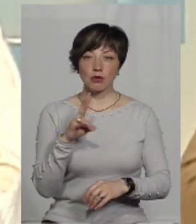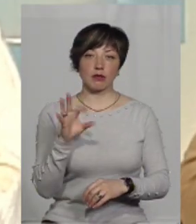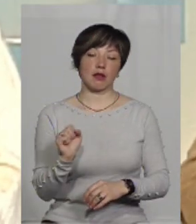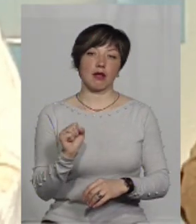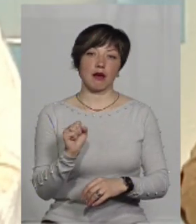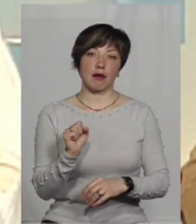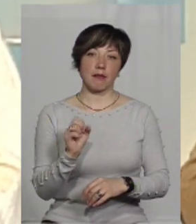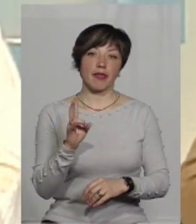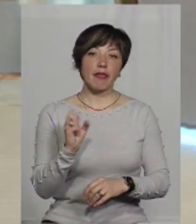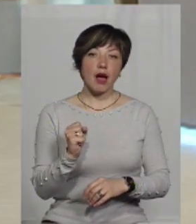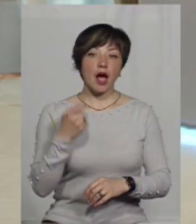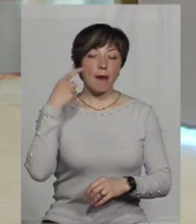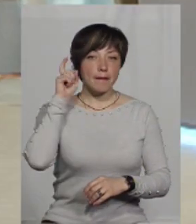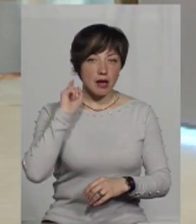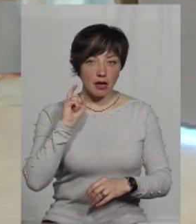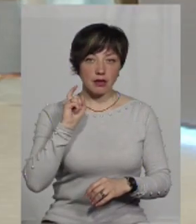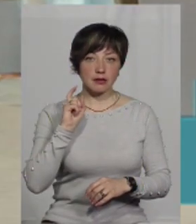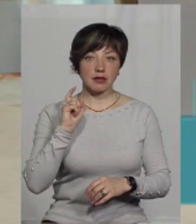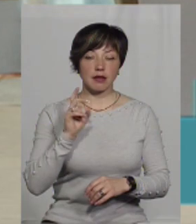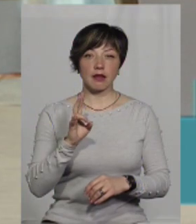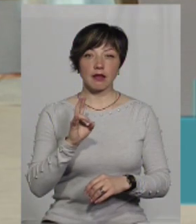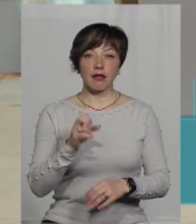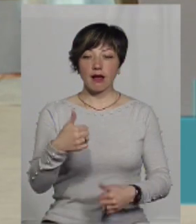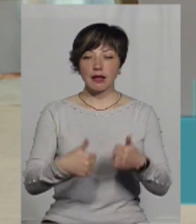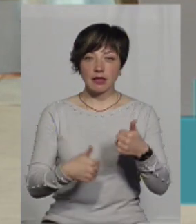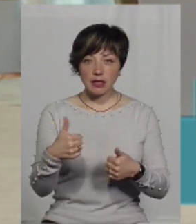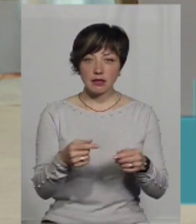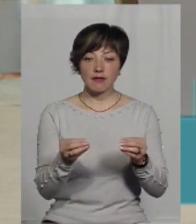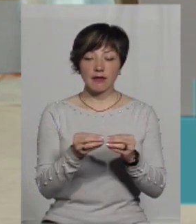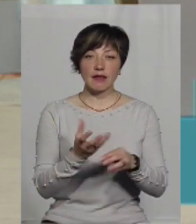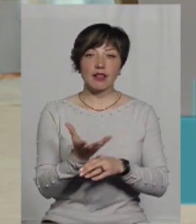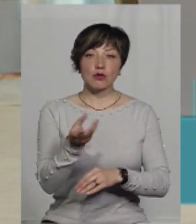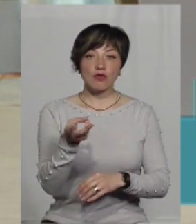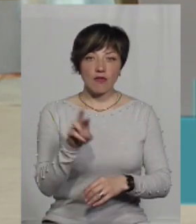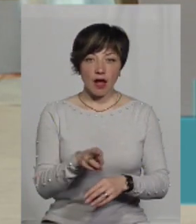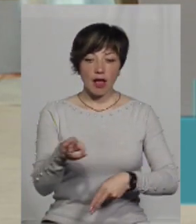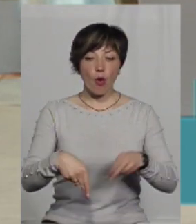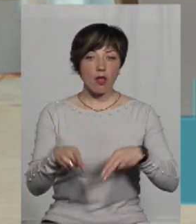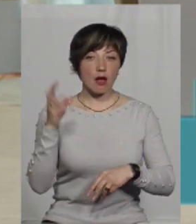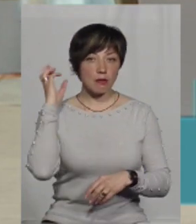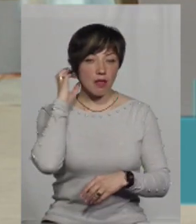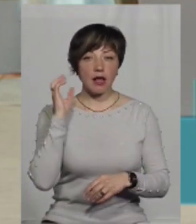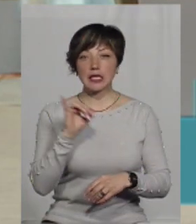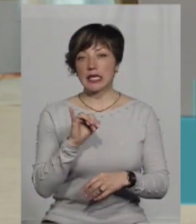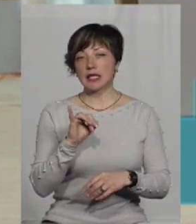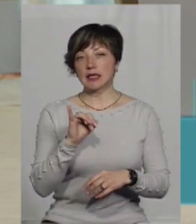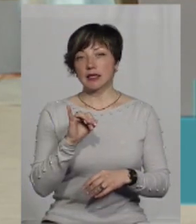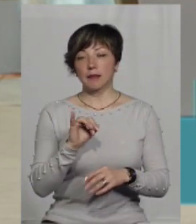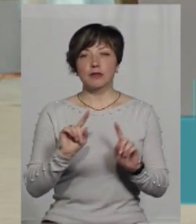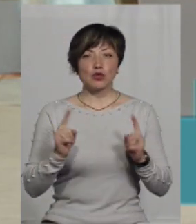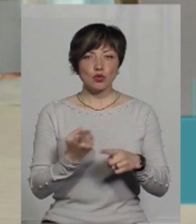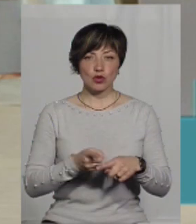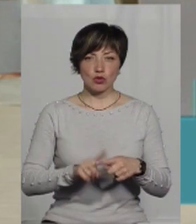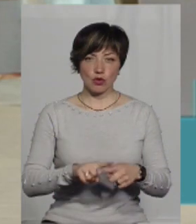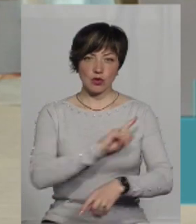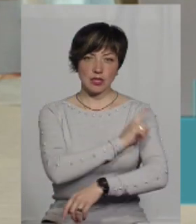на ті самі слухові апарати на тендера, на ті самі фінансувально-кохлеарної імплантації, тому що ми